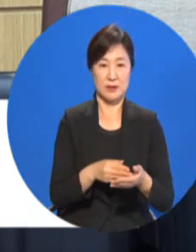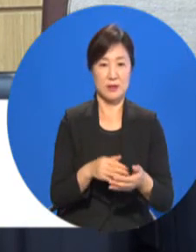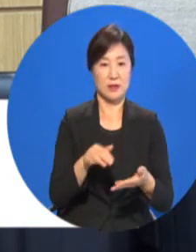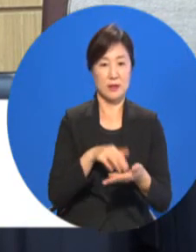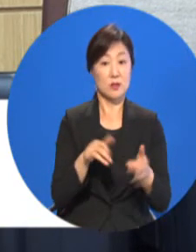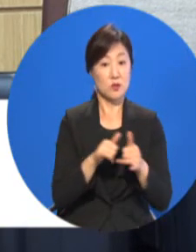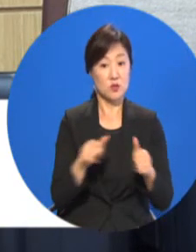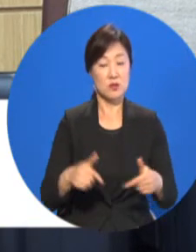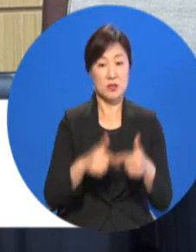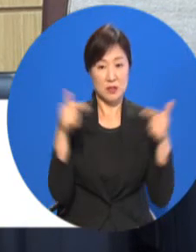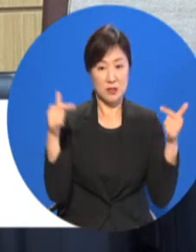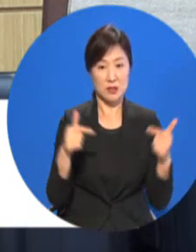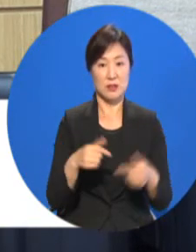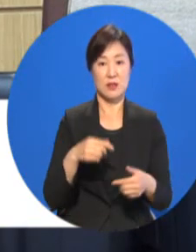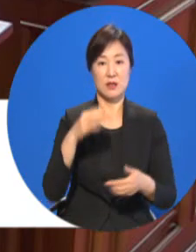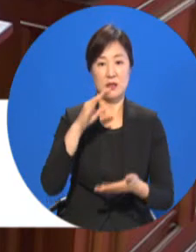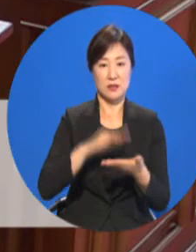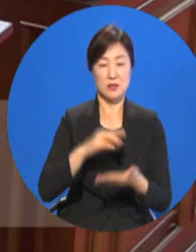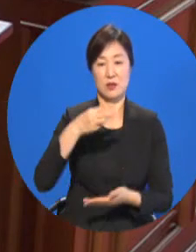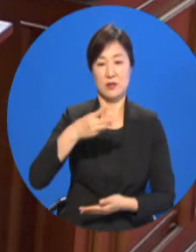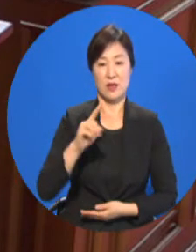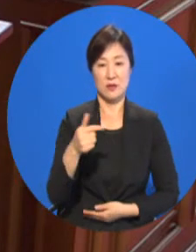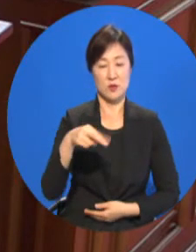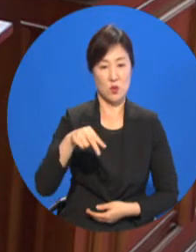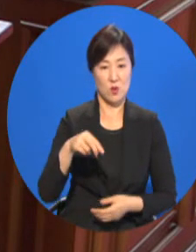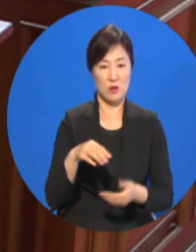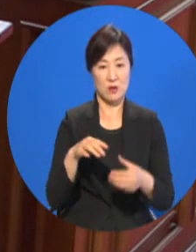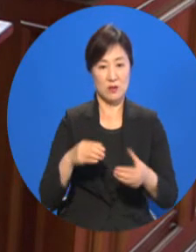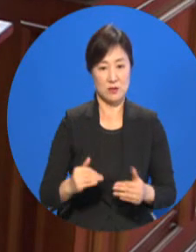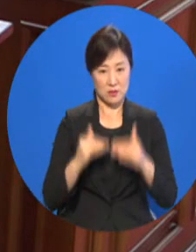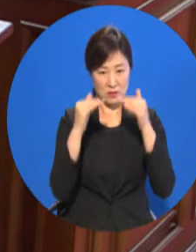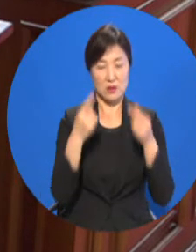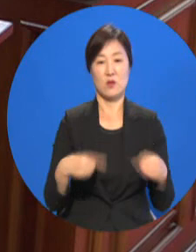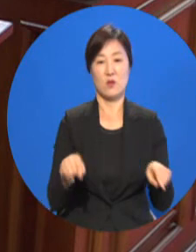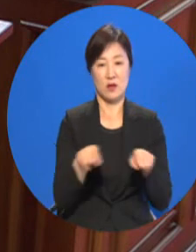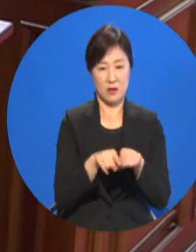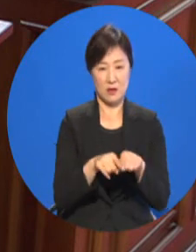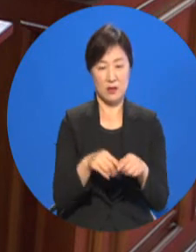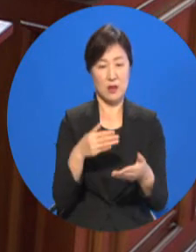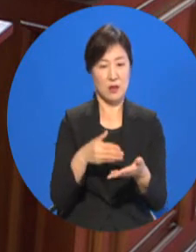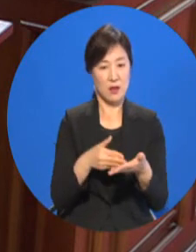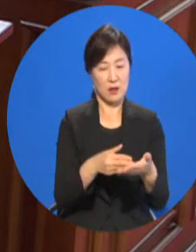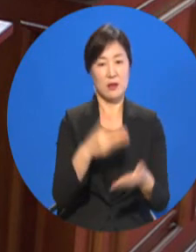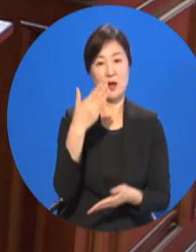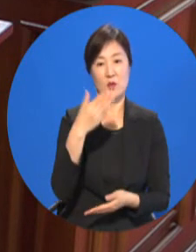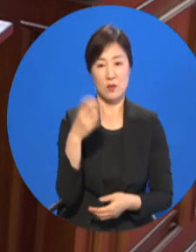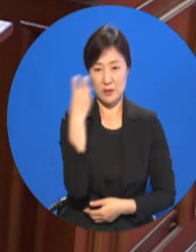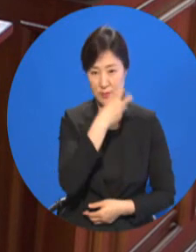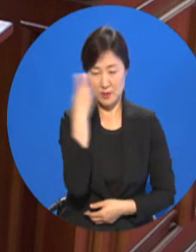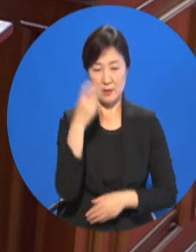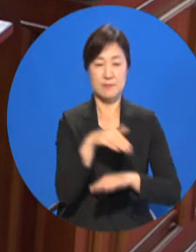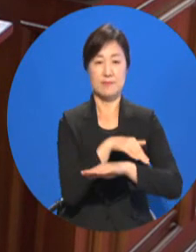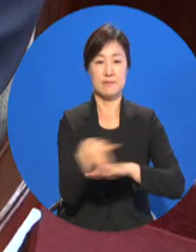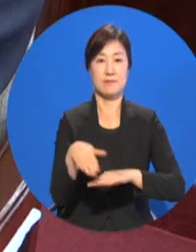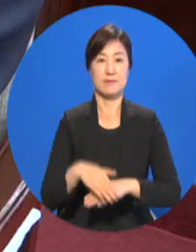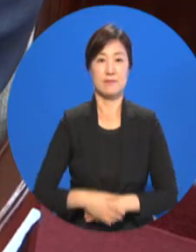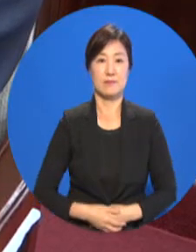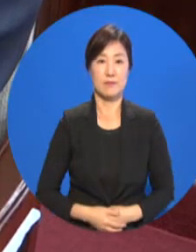늘리기와 저탄소 녹색성장 정책과 관련된 조례안 등 모두 9건의 안건을 심사할 계획입니다.